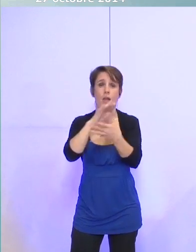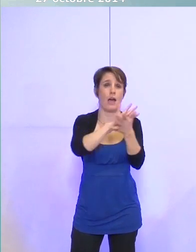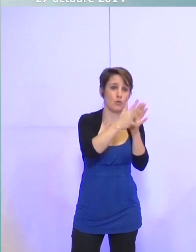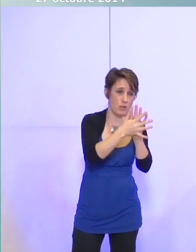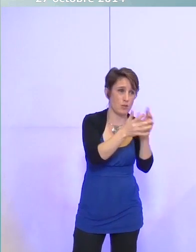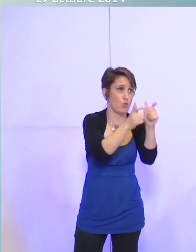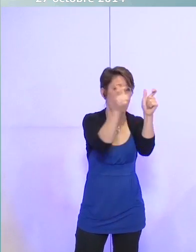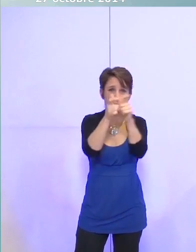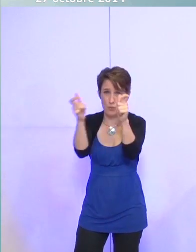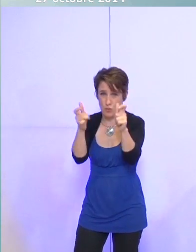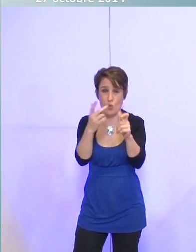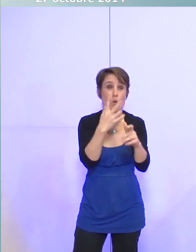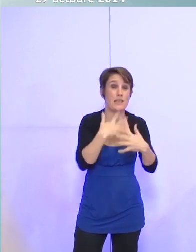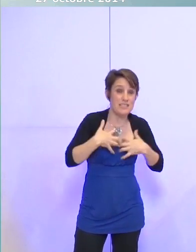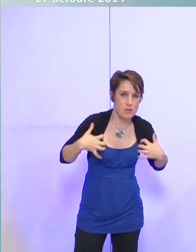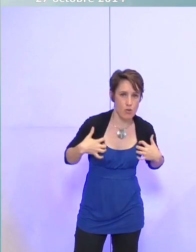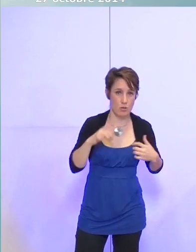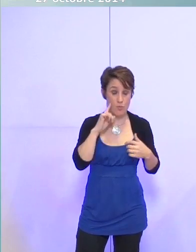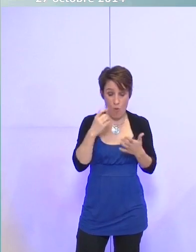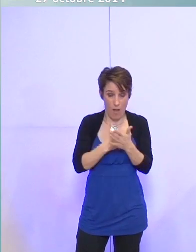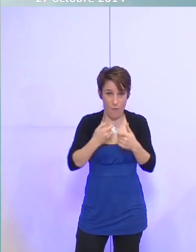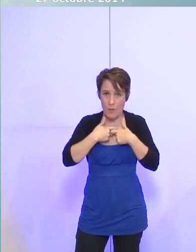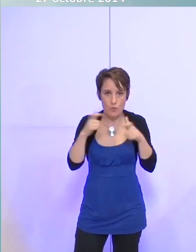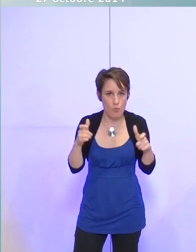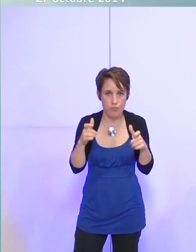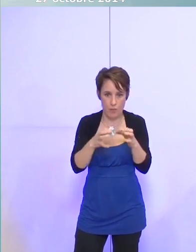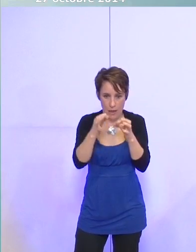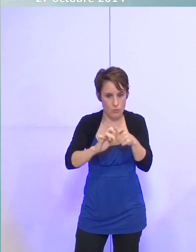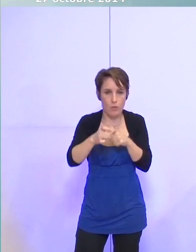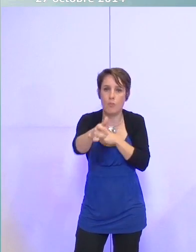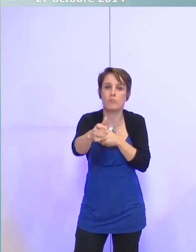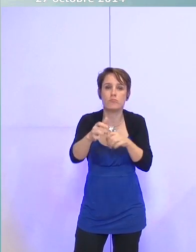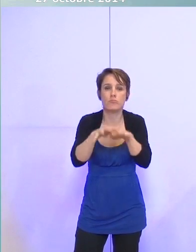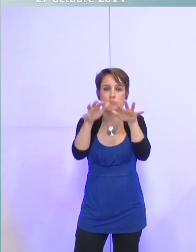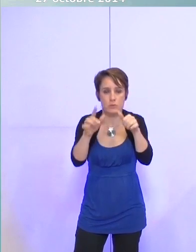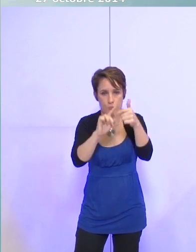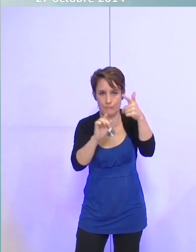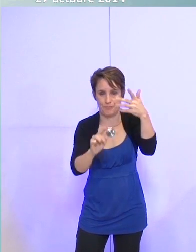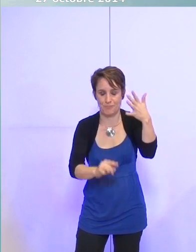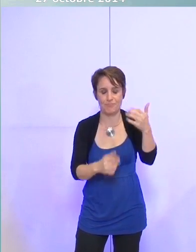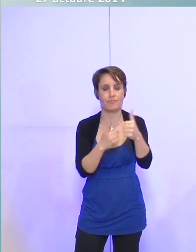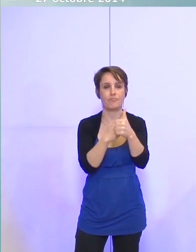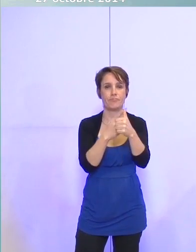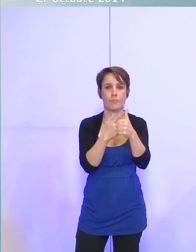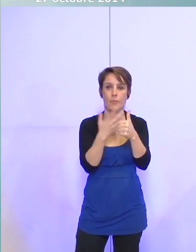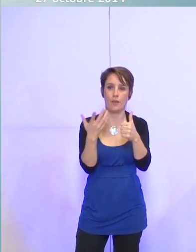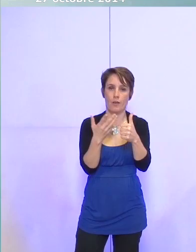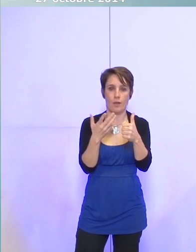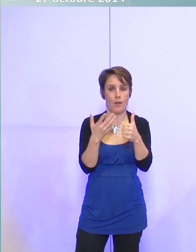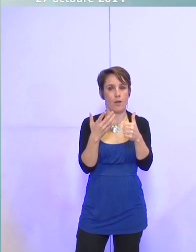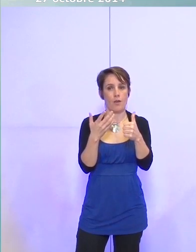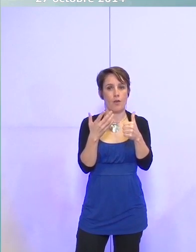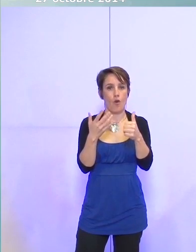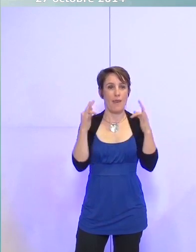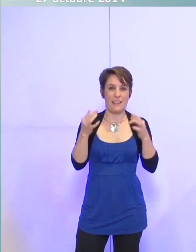et pour les sciences. Car libérer les données permet plusieurs choses. On soulignera, par exemple, l'augmentation de la transparence des affaires